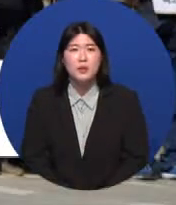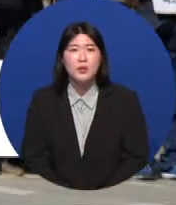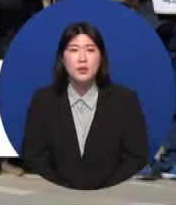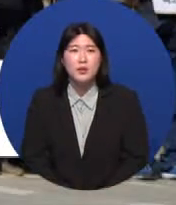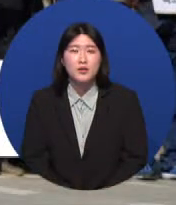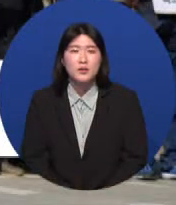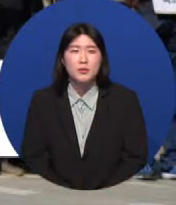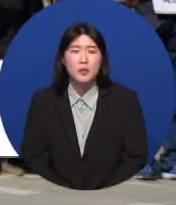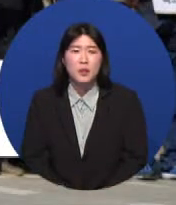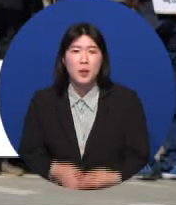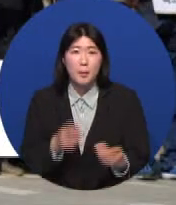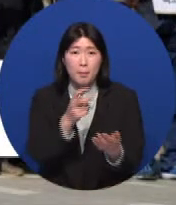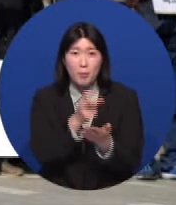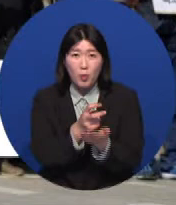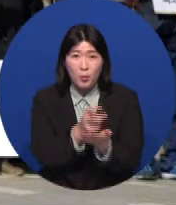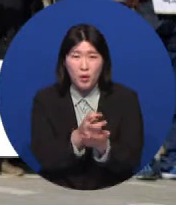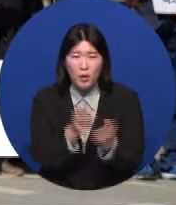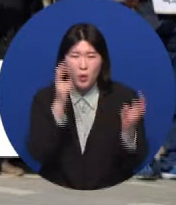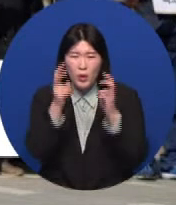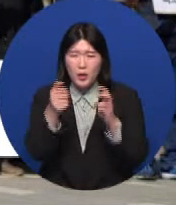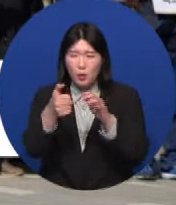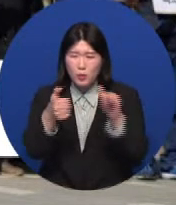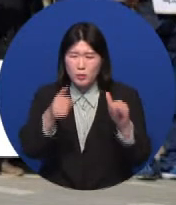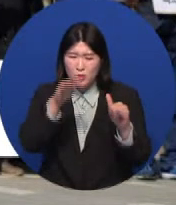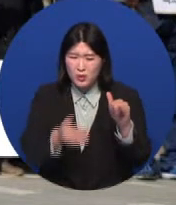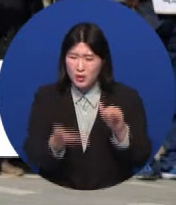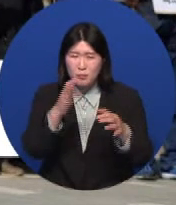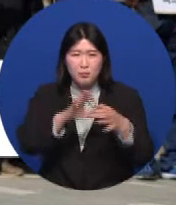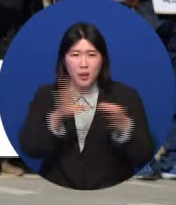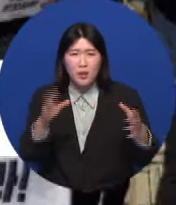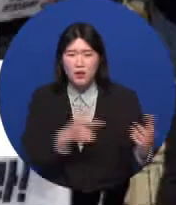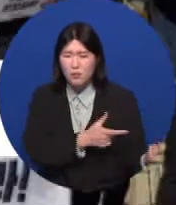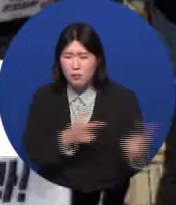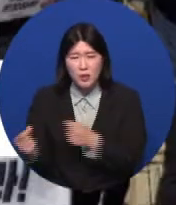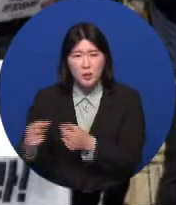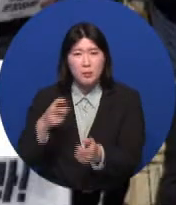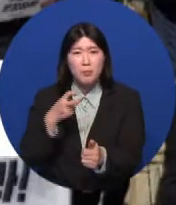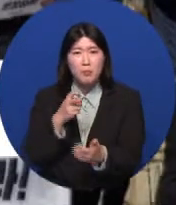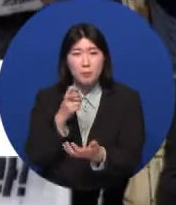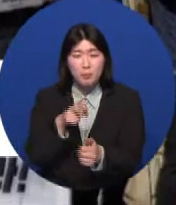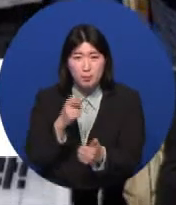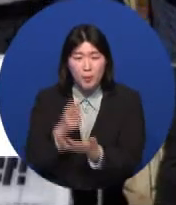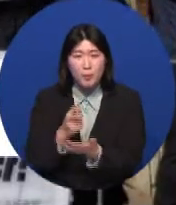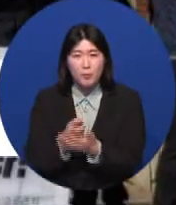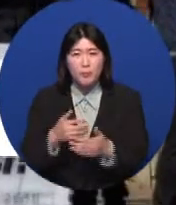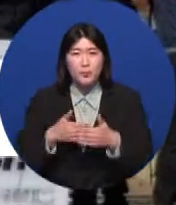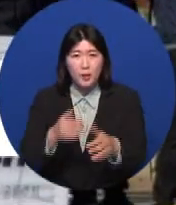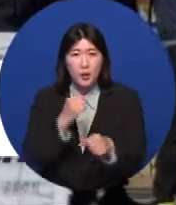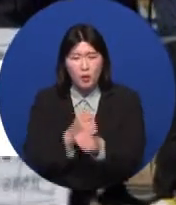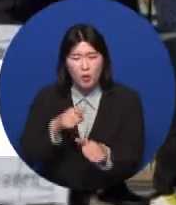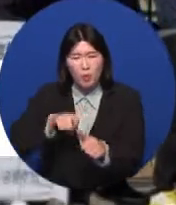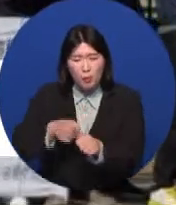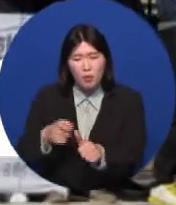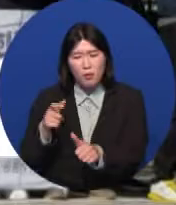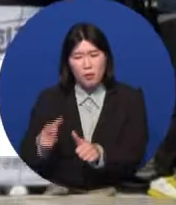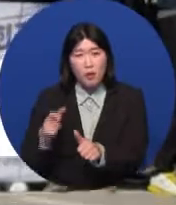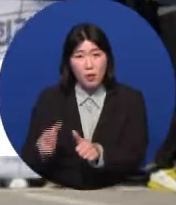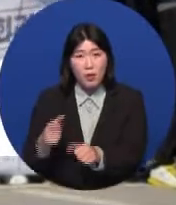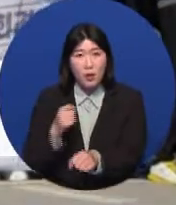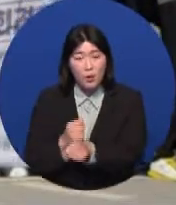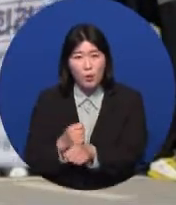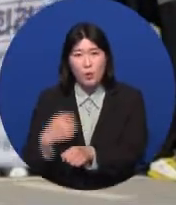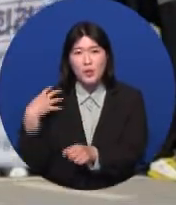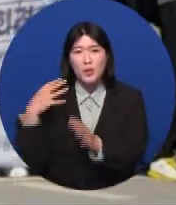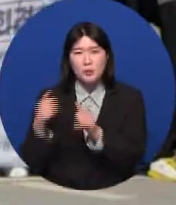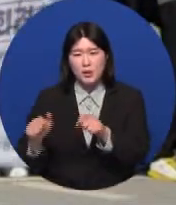이들은 또 법의 적용 범위를 모든 사업장으로 넓히고 정부와 버버리 엄정한 법 집행으로 실질적인 경영 책임자 를